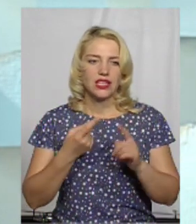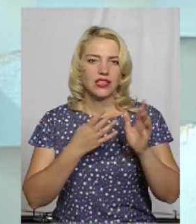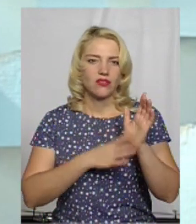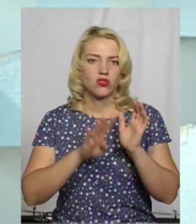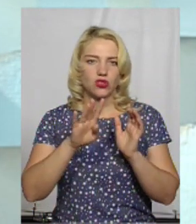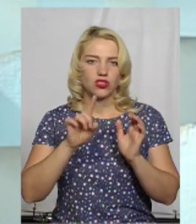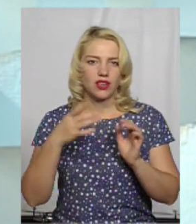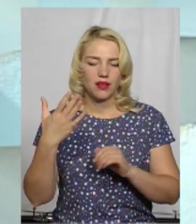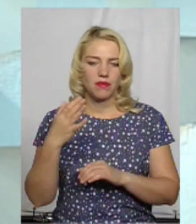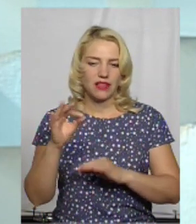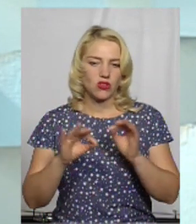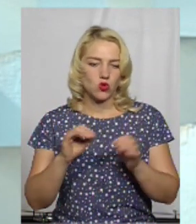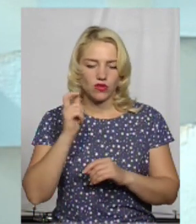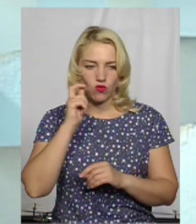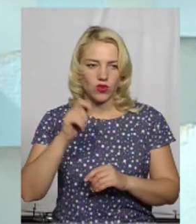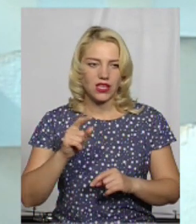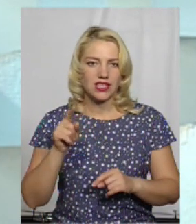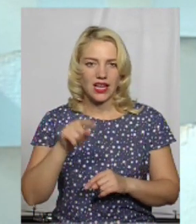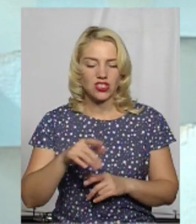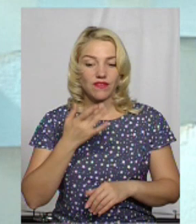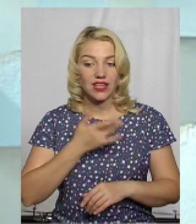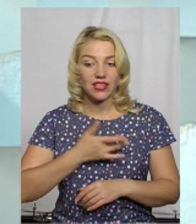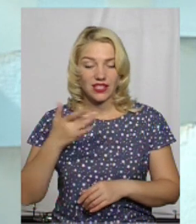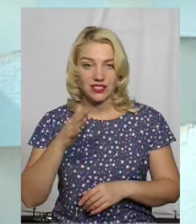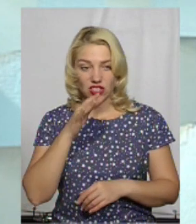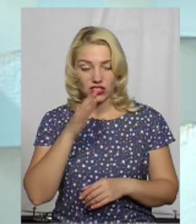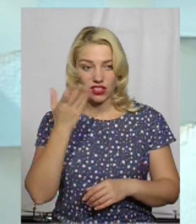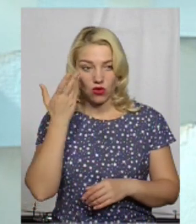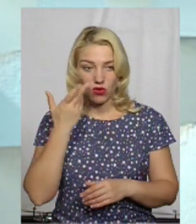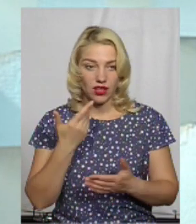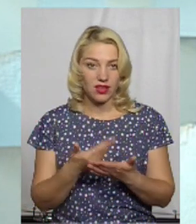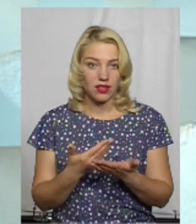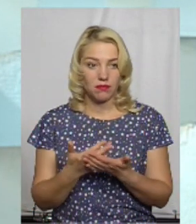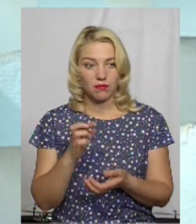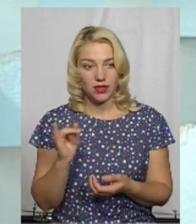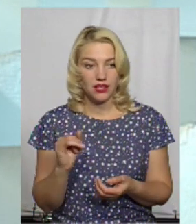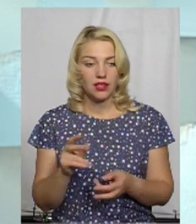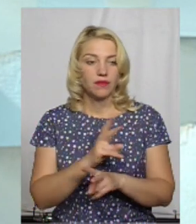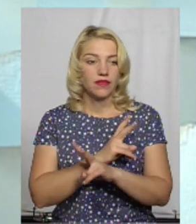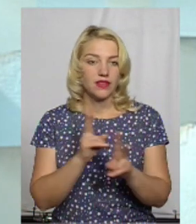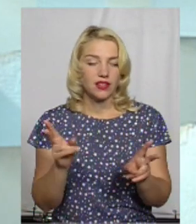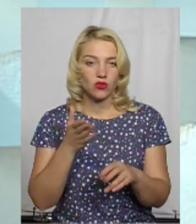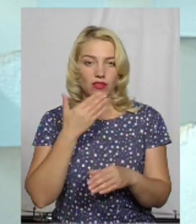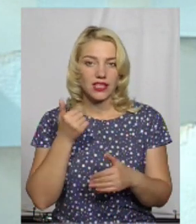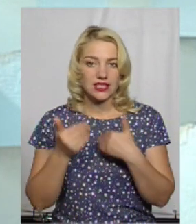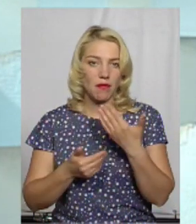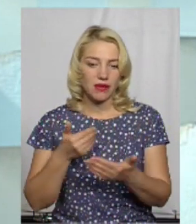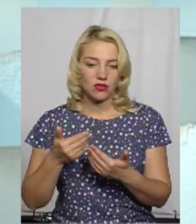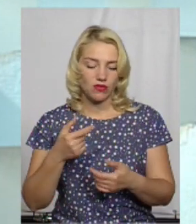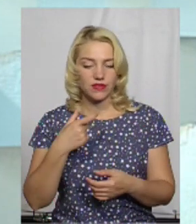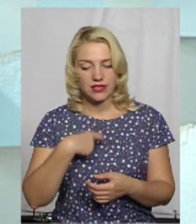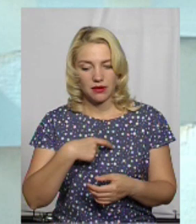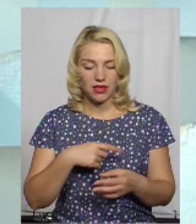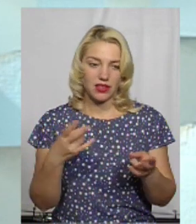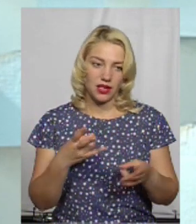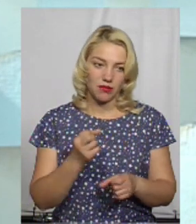94,5% в Україні. Адже навіть в радянські часи, коли ніхто не запитував себе, чи